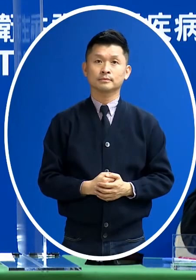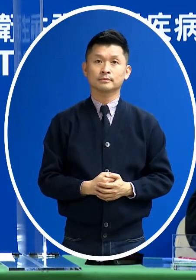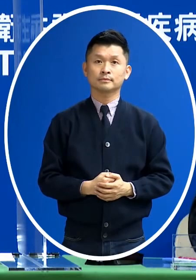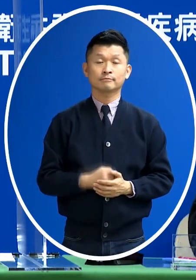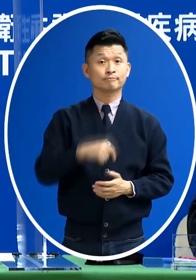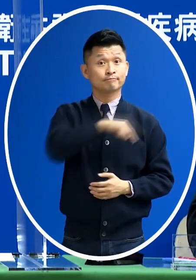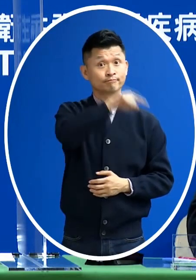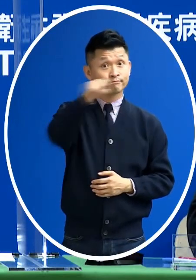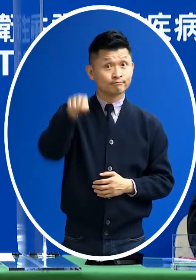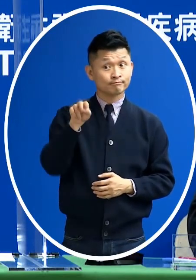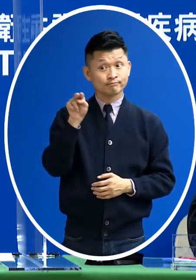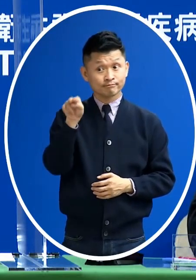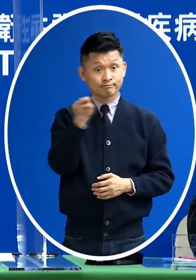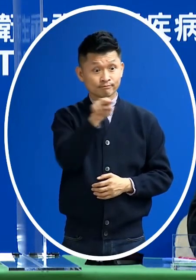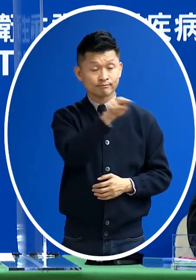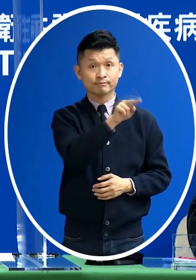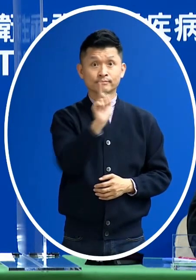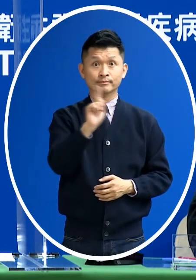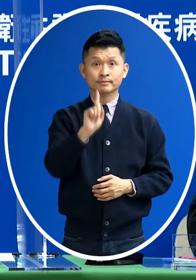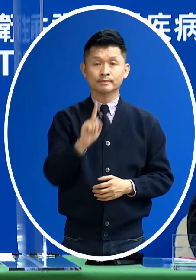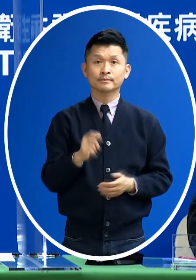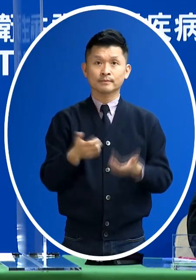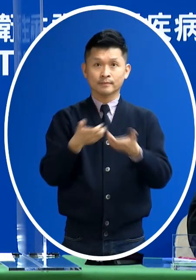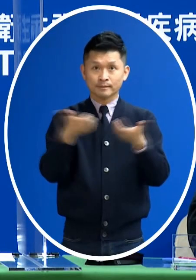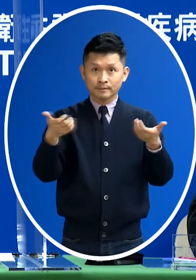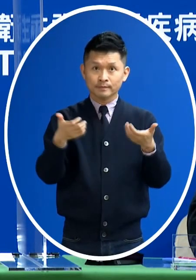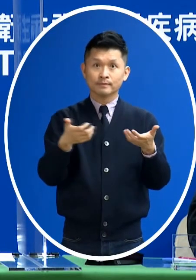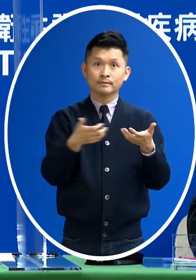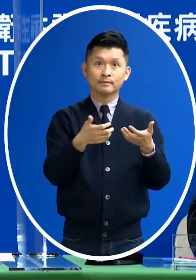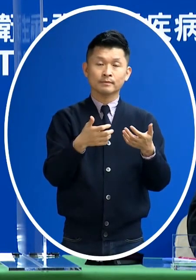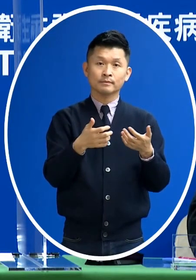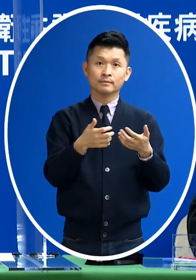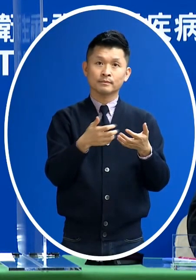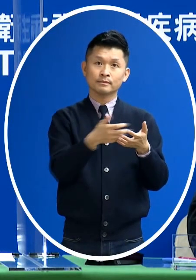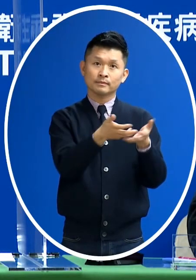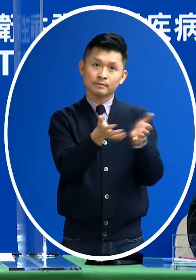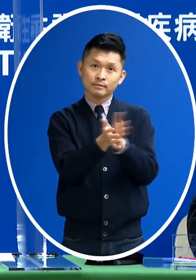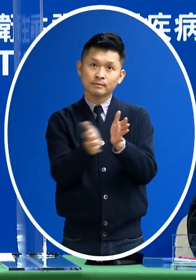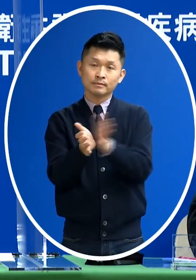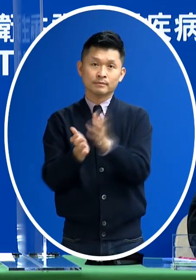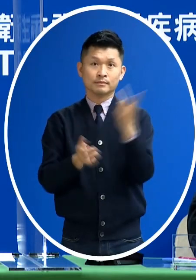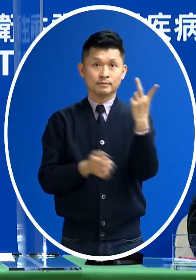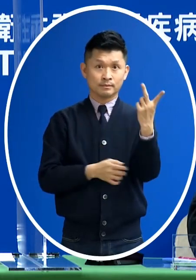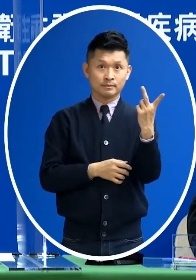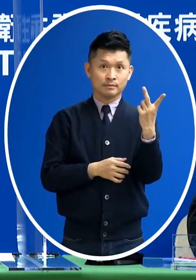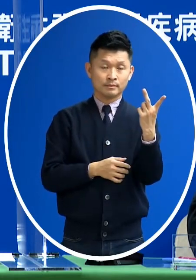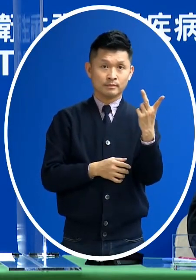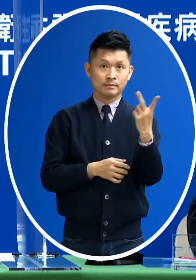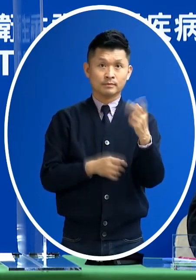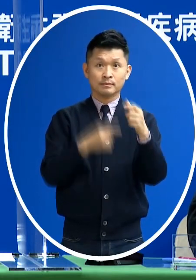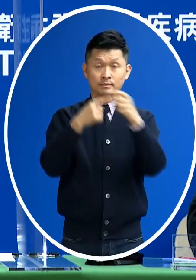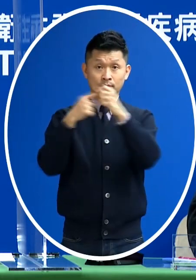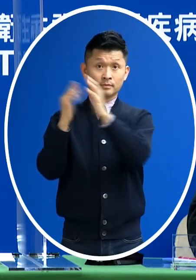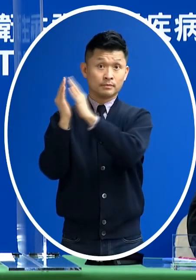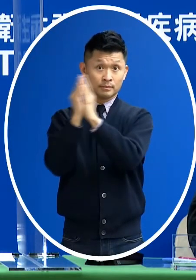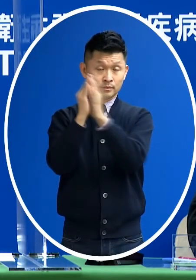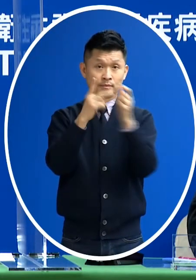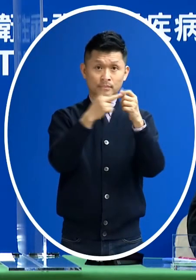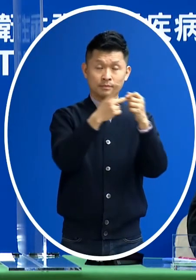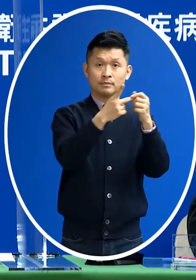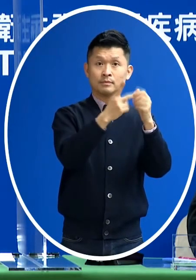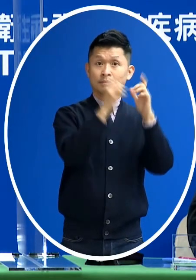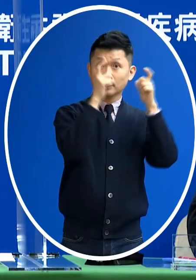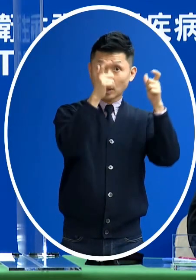看到就几个疫情来讲，就是两大两小加上一些零星的个案嘛，两大一个是在桃园，一个在高